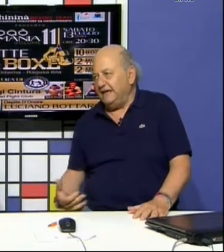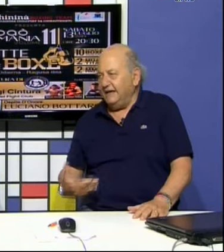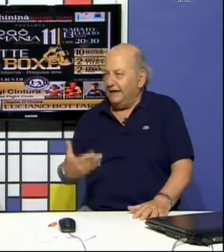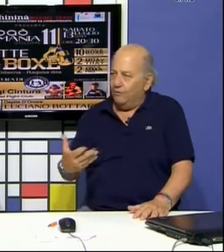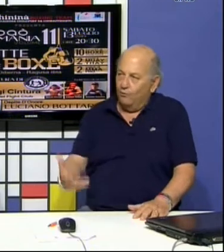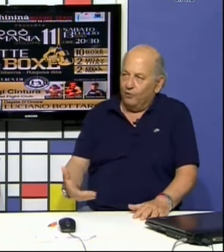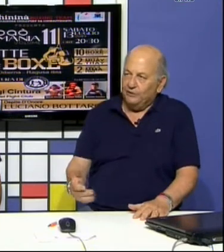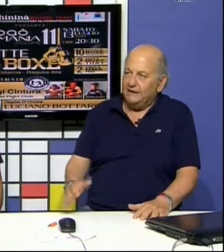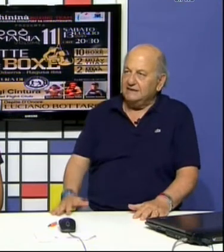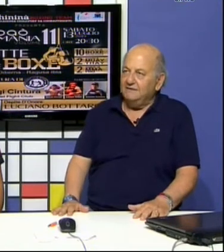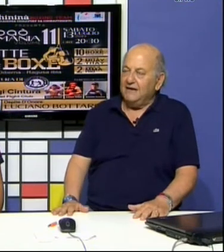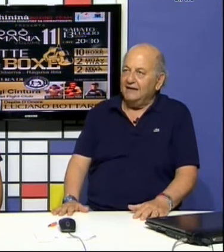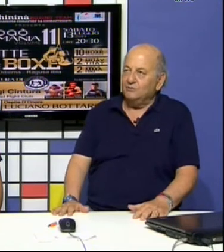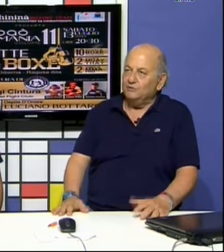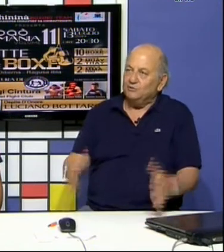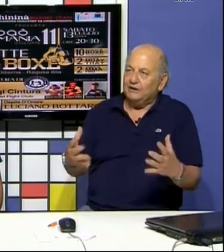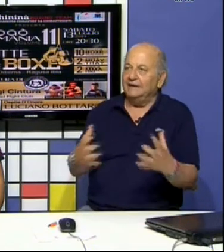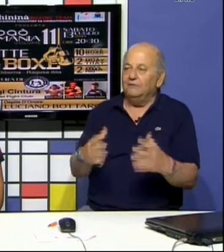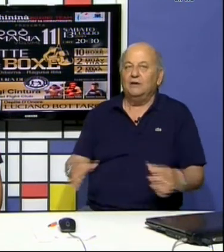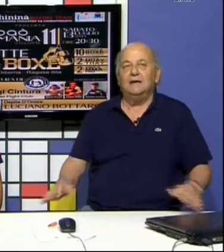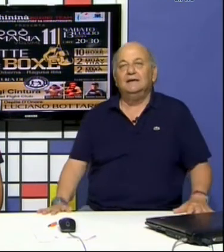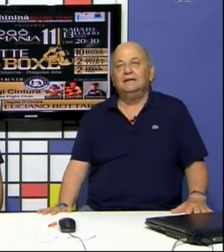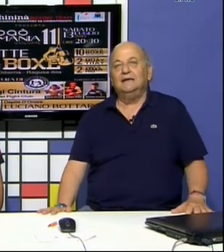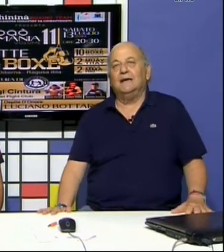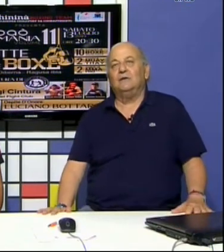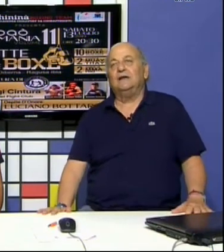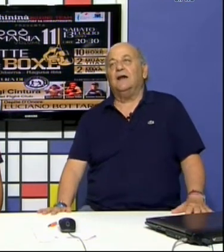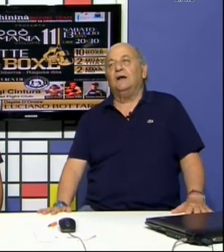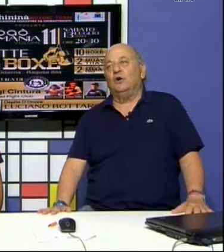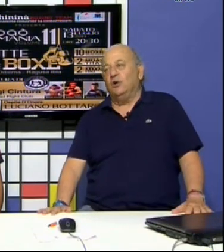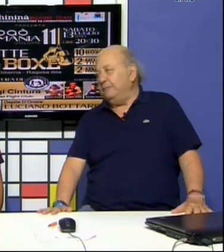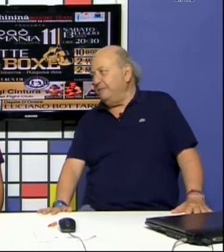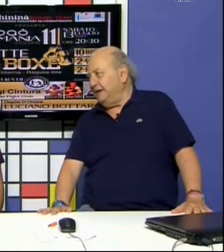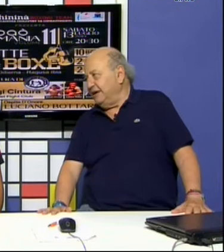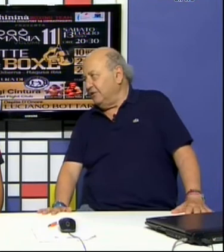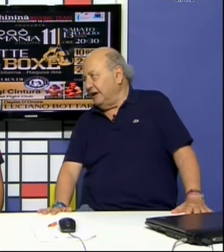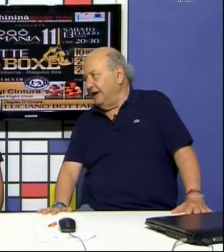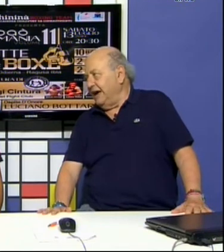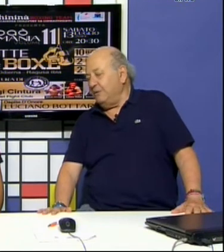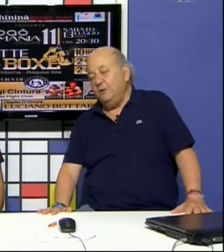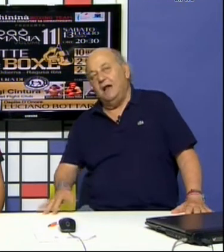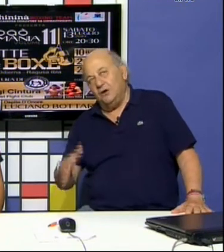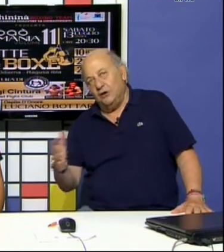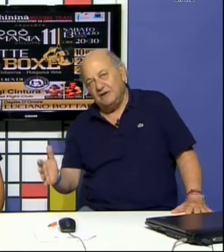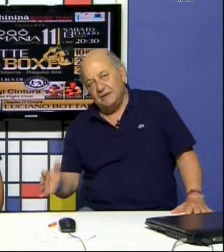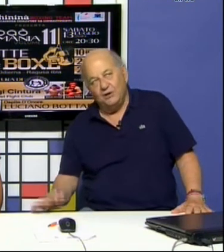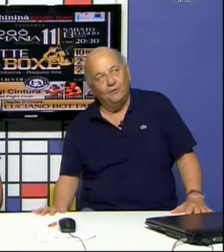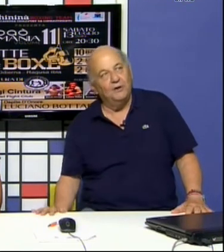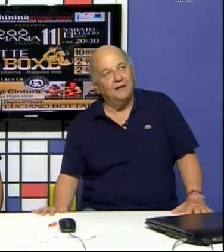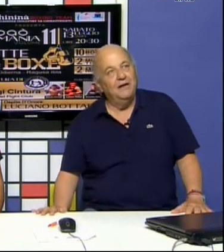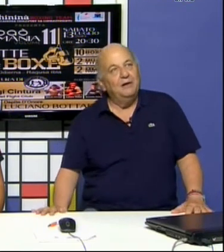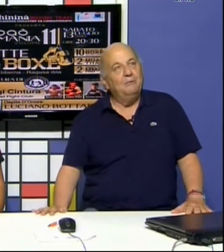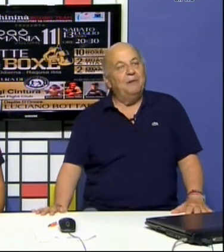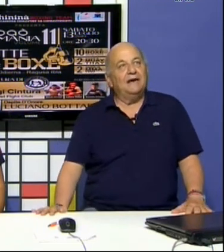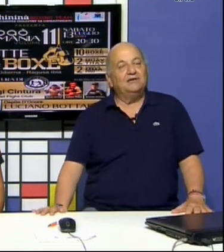di tecnica, un poco di aggressività e soprattutto tanta voglia di andare lontano. Allora, complimenti ancora a Emanuele, grazie, noi facciamo grazie gli a voi